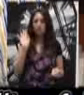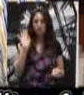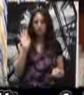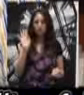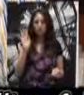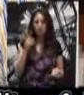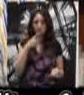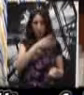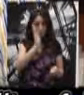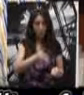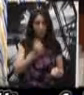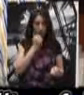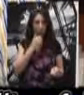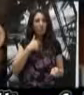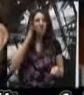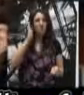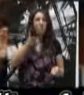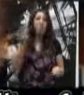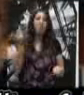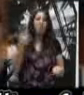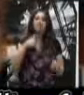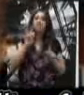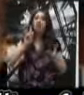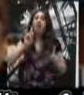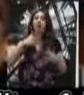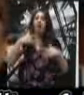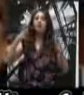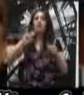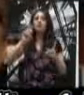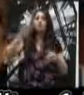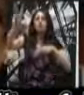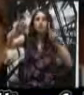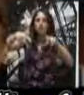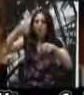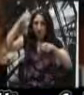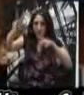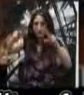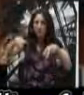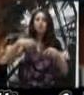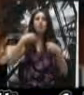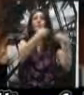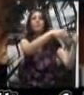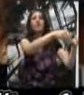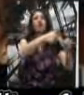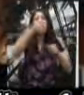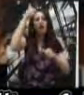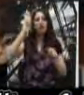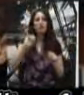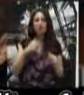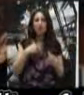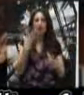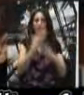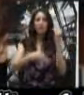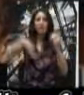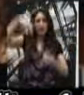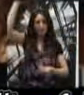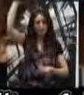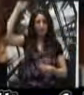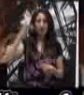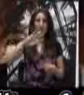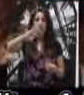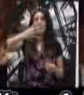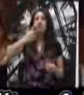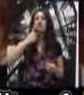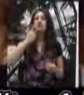انت لقيتي نفسك ممكن تعملي حاجه غلط؟ بس بقيت اجيب حاجات احسن ان انا اصرف بيهم على العيال وعلى ابني. ابني كبير مش صغير، ابني